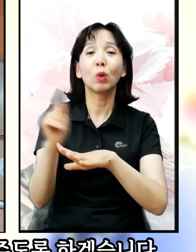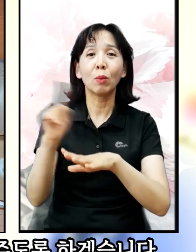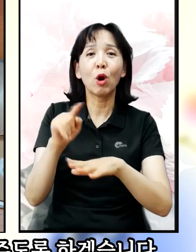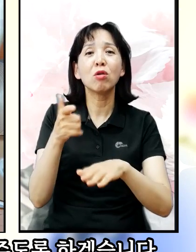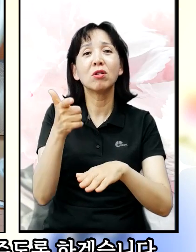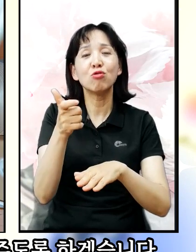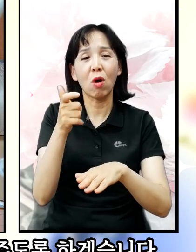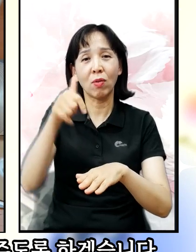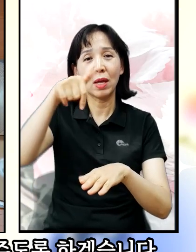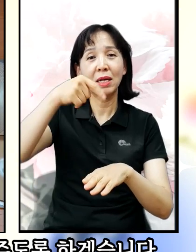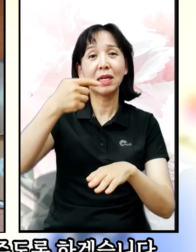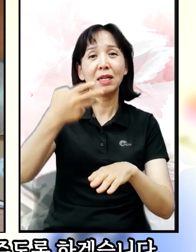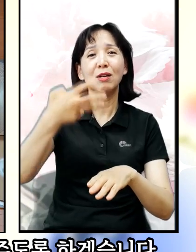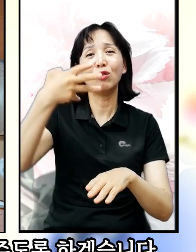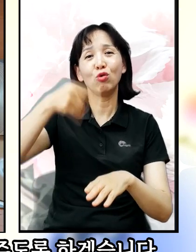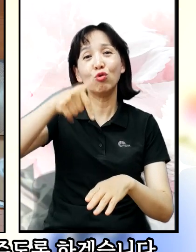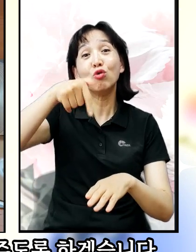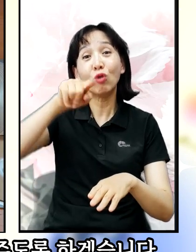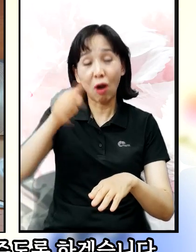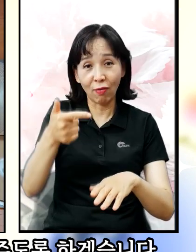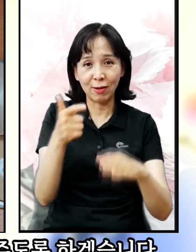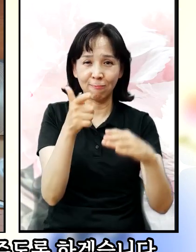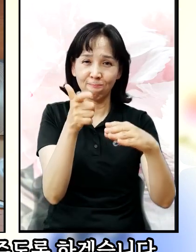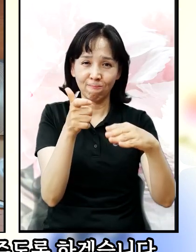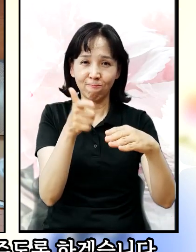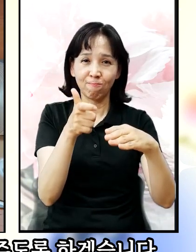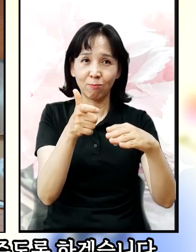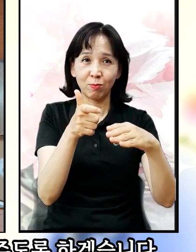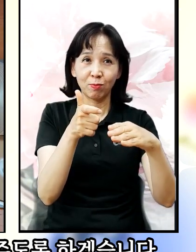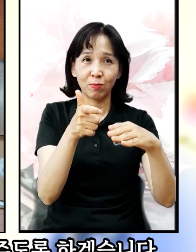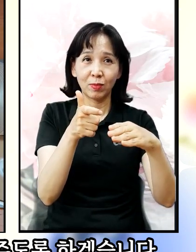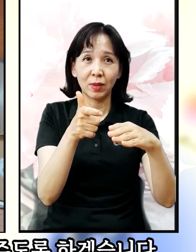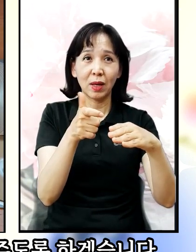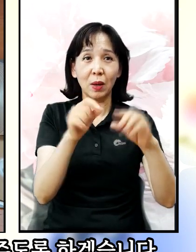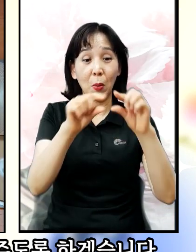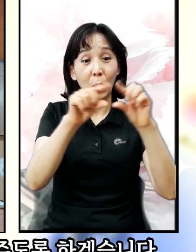글루건을 사용해서 마지막에